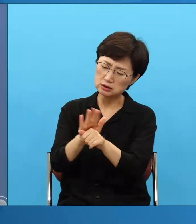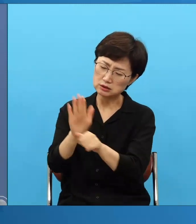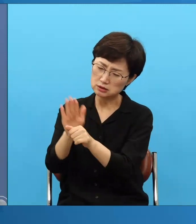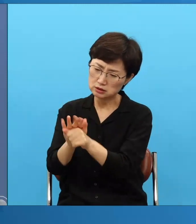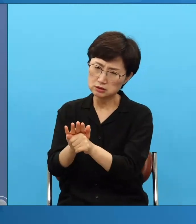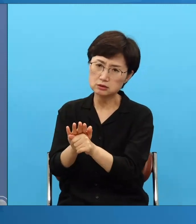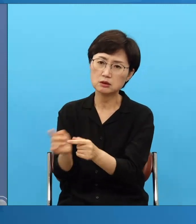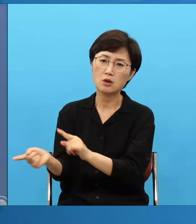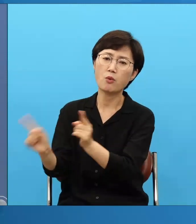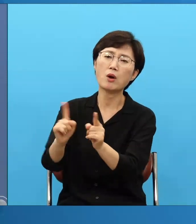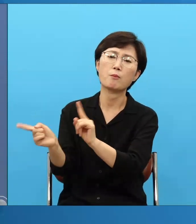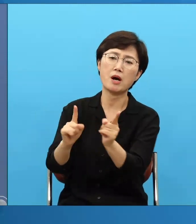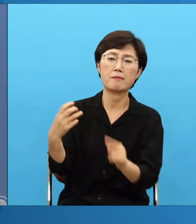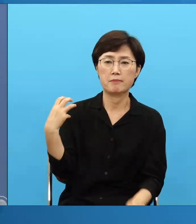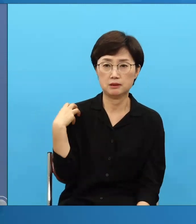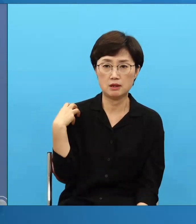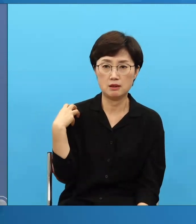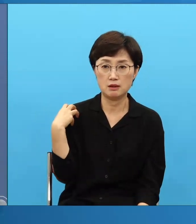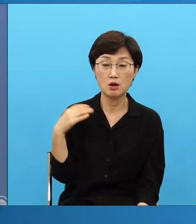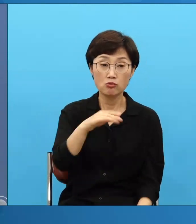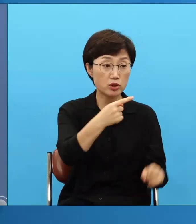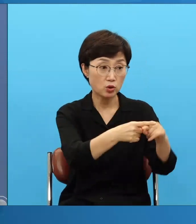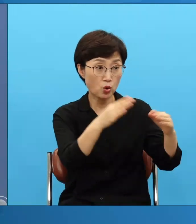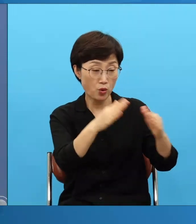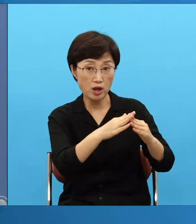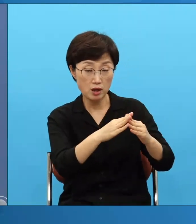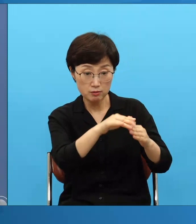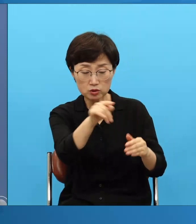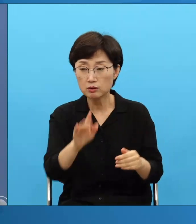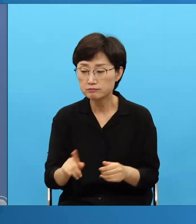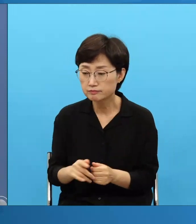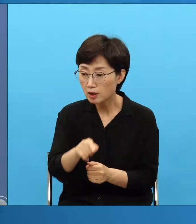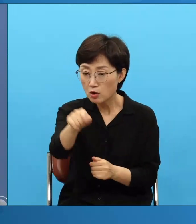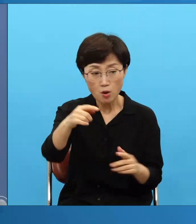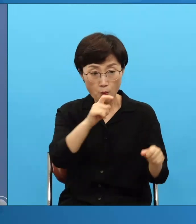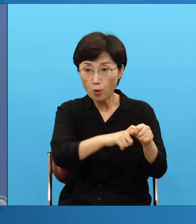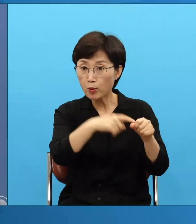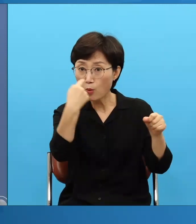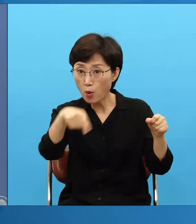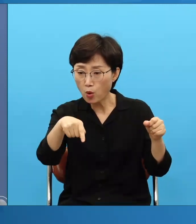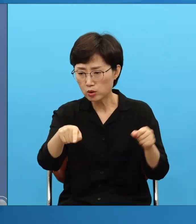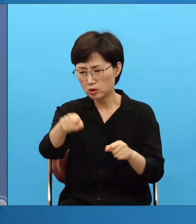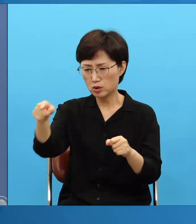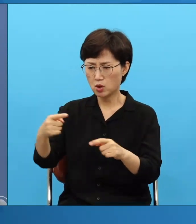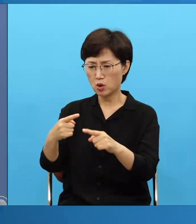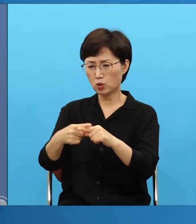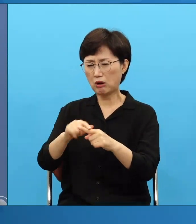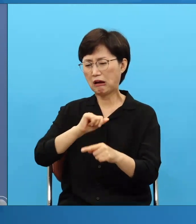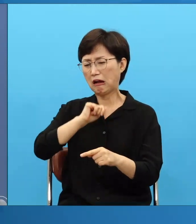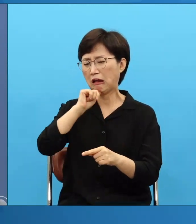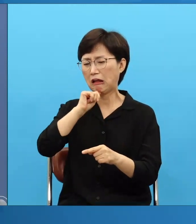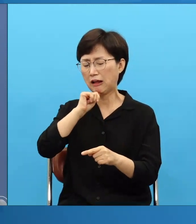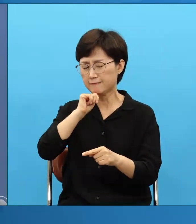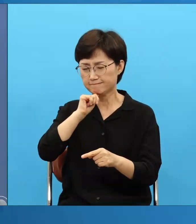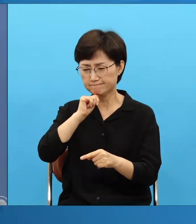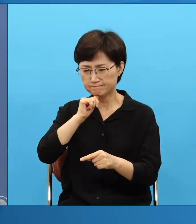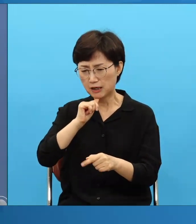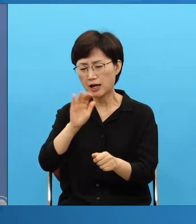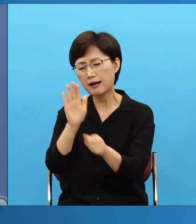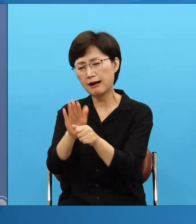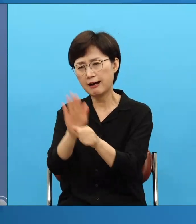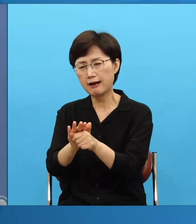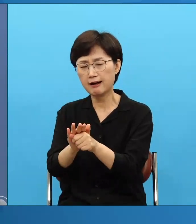the churches that are 우리의 closing their door around the 목표는 world. 교회당 하나 못 져서 쩔쩔매는 그런 교회가 아니다 하는 거예요. And our purpose is not just to simply raise up a